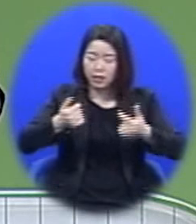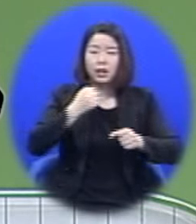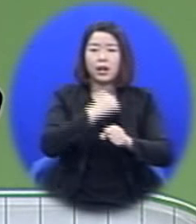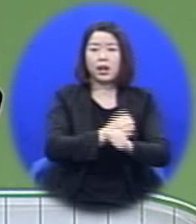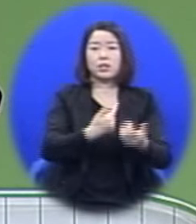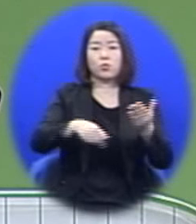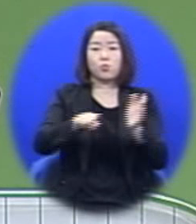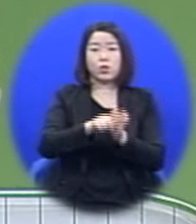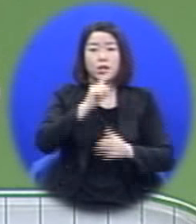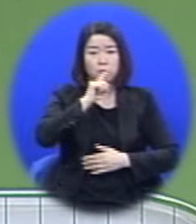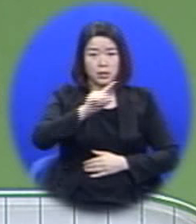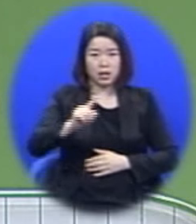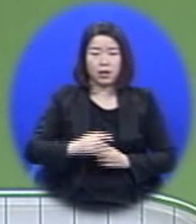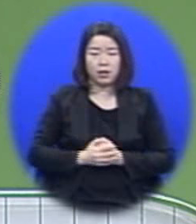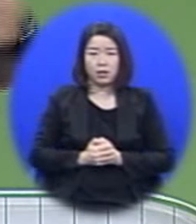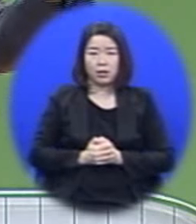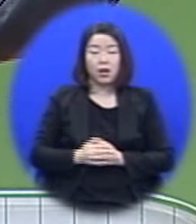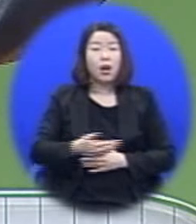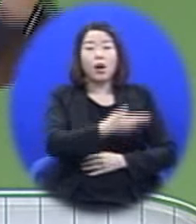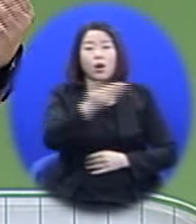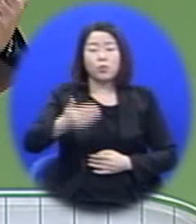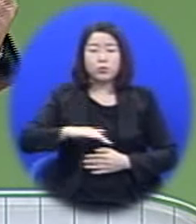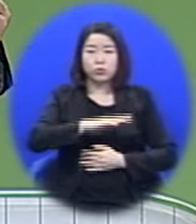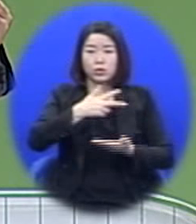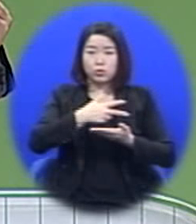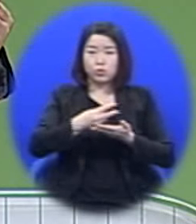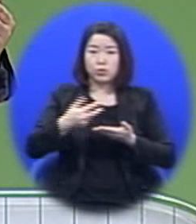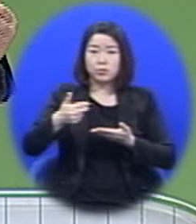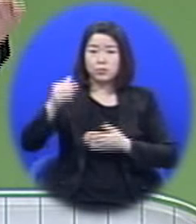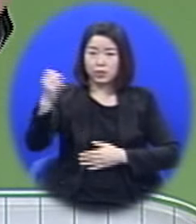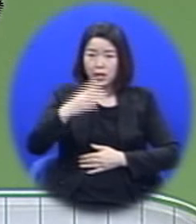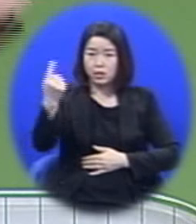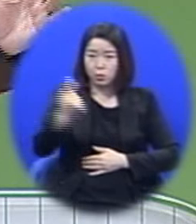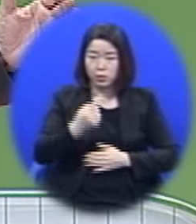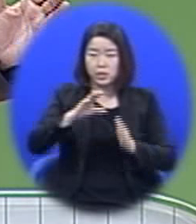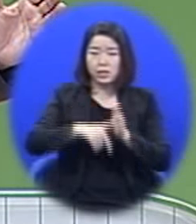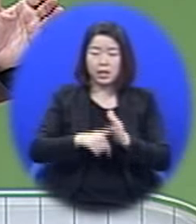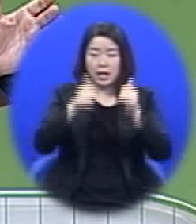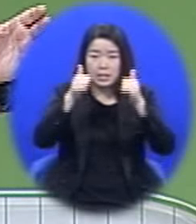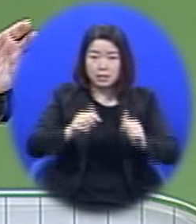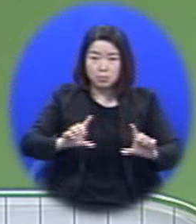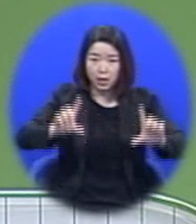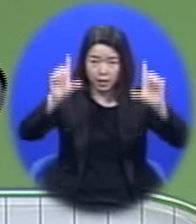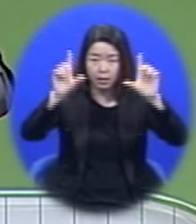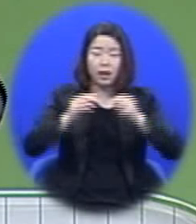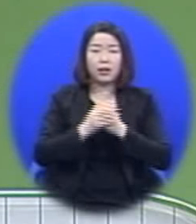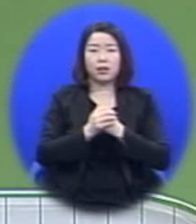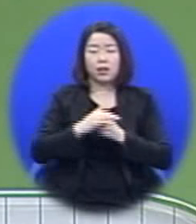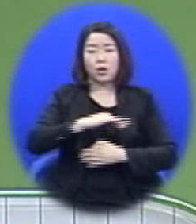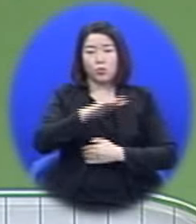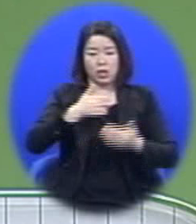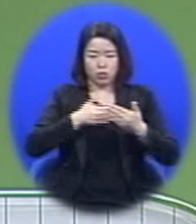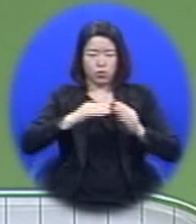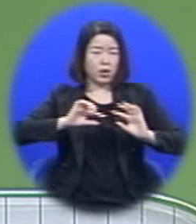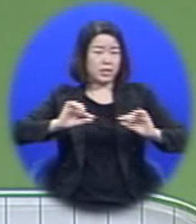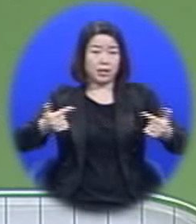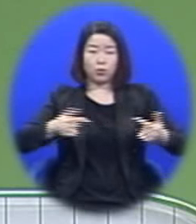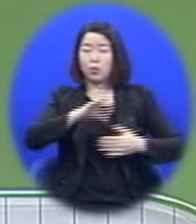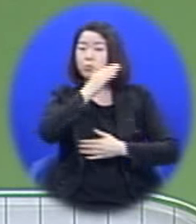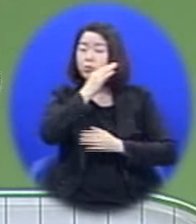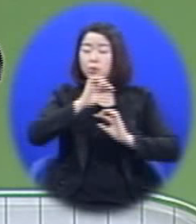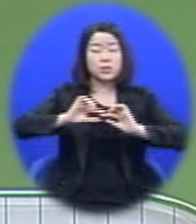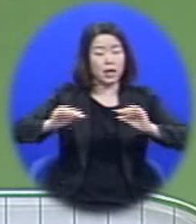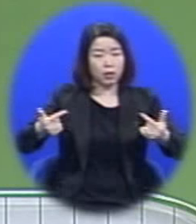함이라. 여러분, 우리 주님 재림에 오실 때 그때 심판의 날 우리가 두려워하지 않고 부끄럽지